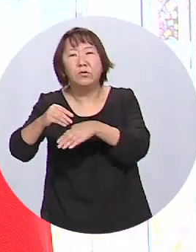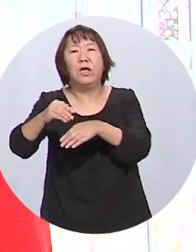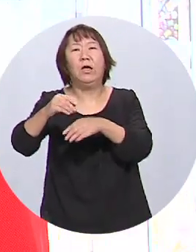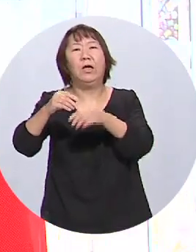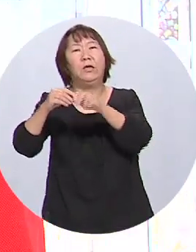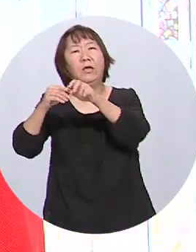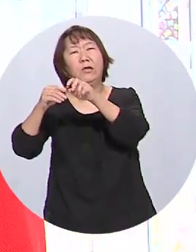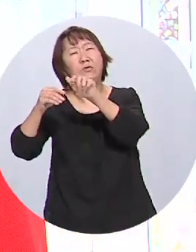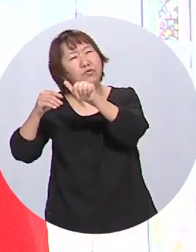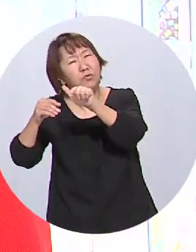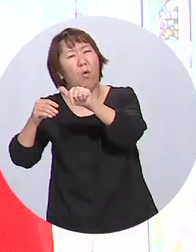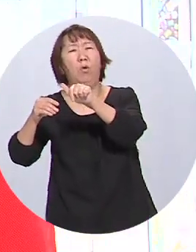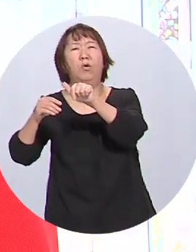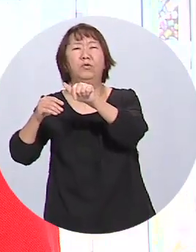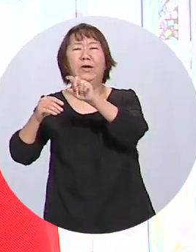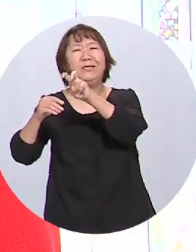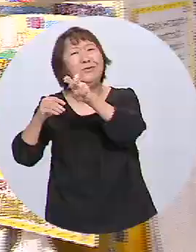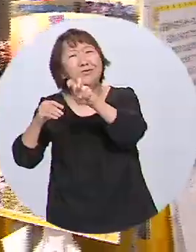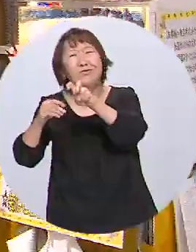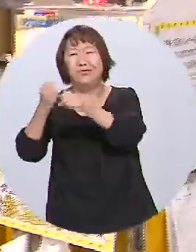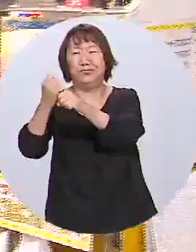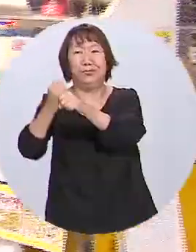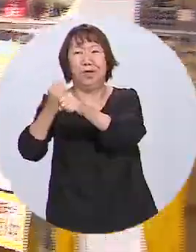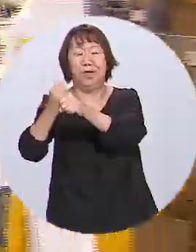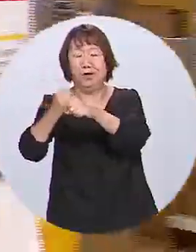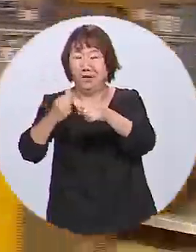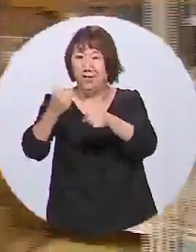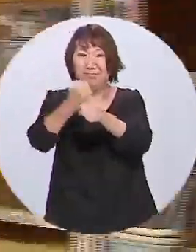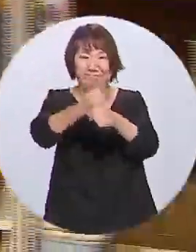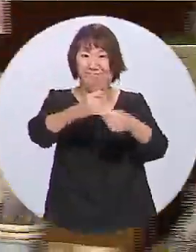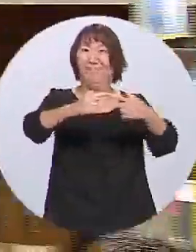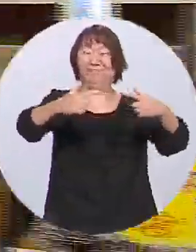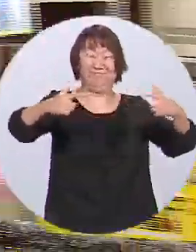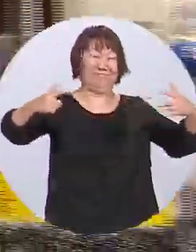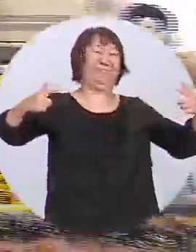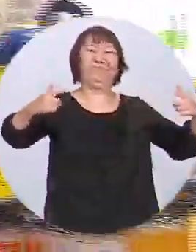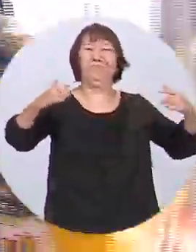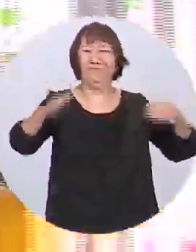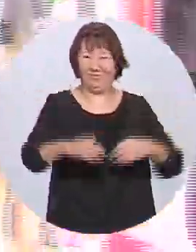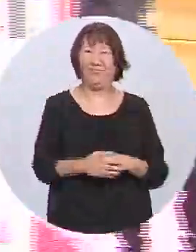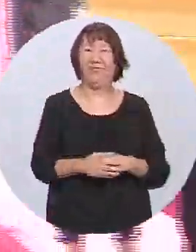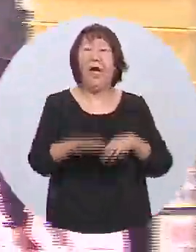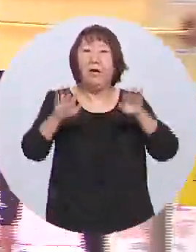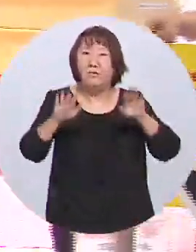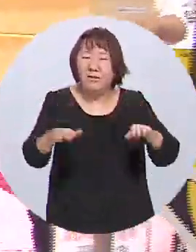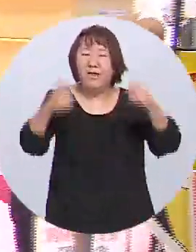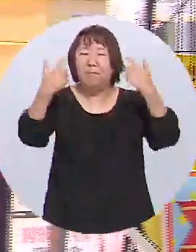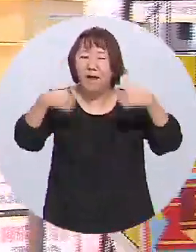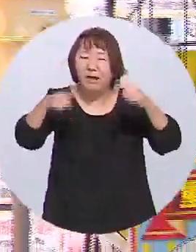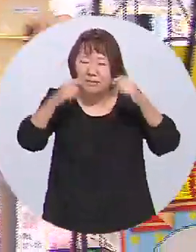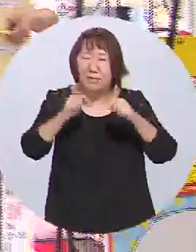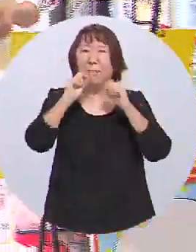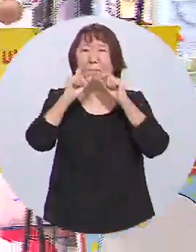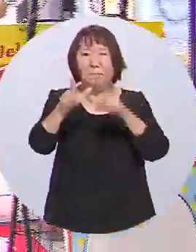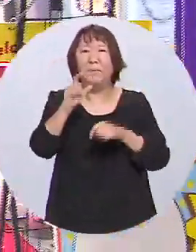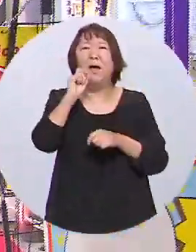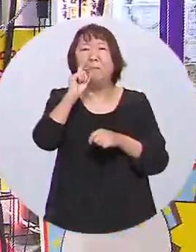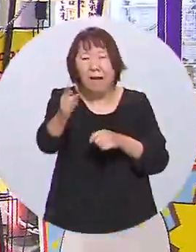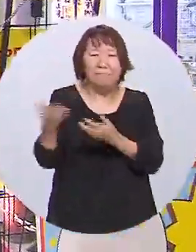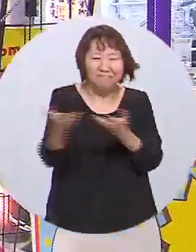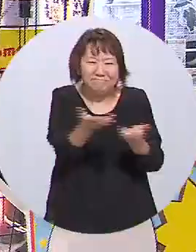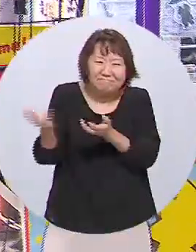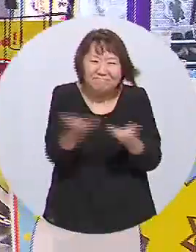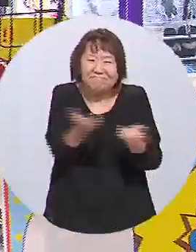個からのスタートだったのでちょっと驚きもあります。 今では毎日パンを仕入れるほどの盛況